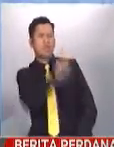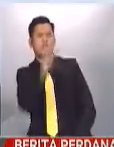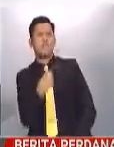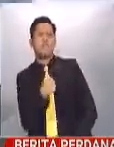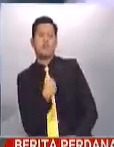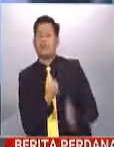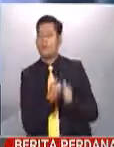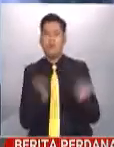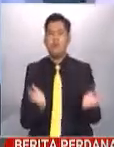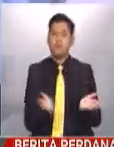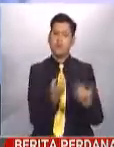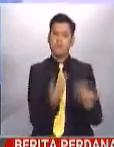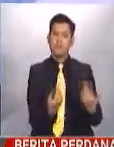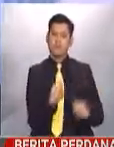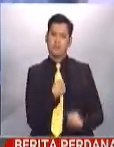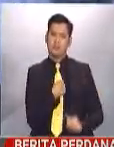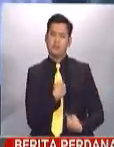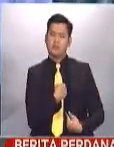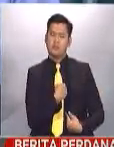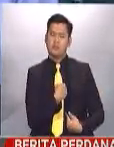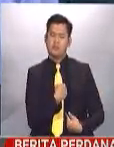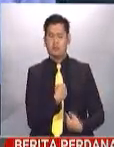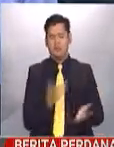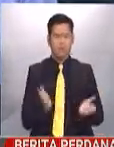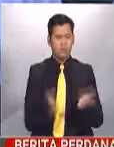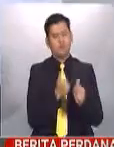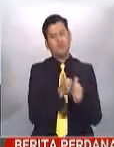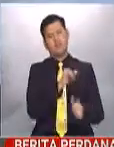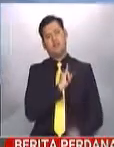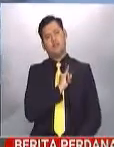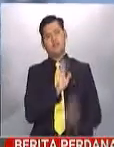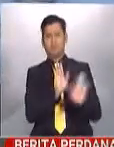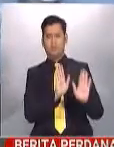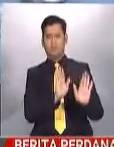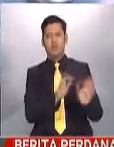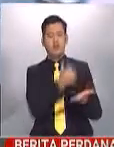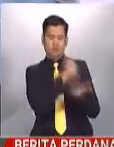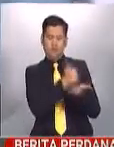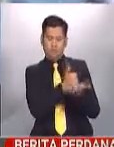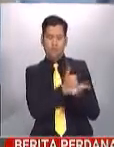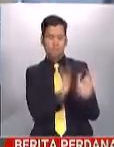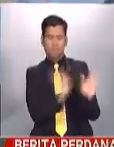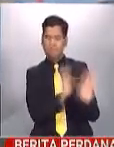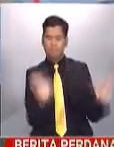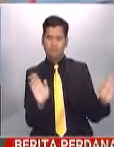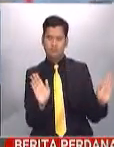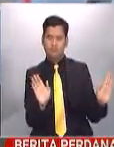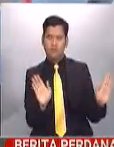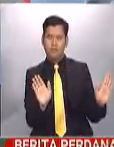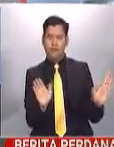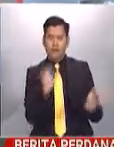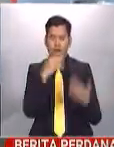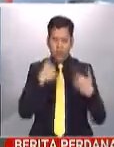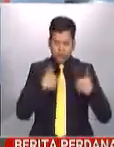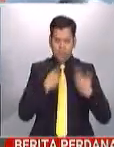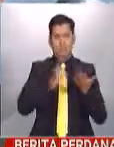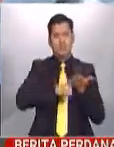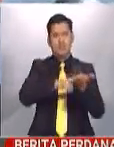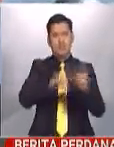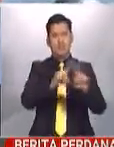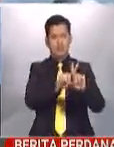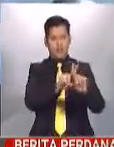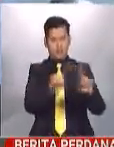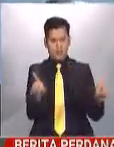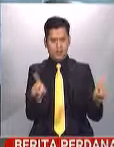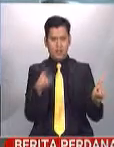lah. Bukan itu saja. Saya ikut statement saya. Tolong. Adalah tentu ada itu perkara yang dibincang, tapi kita